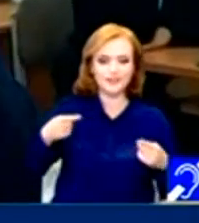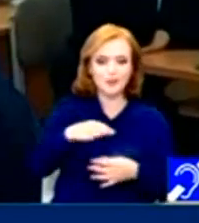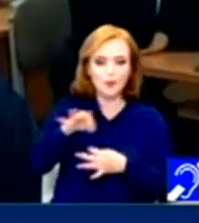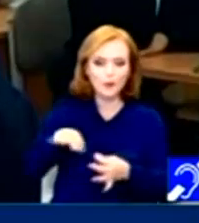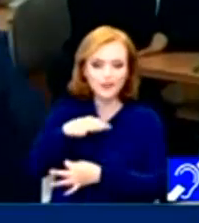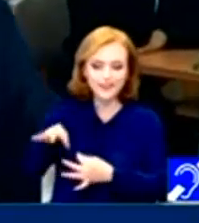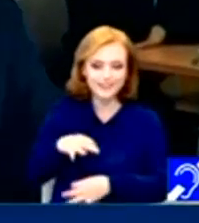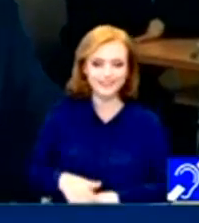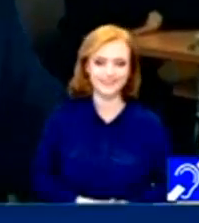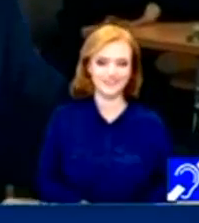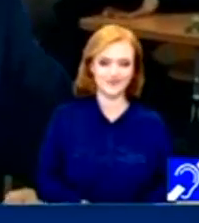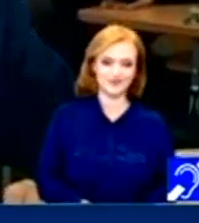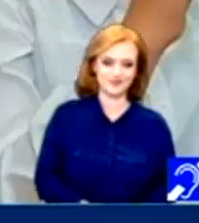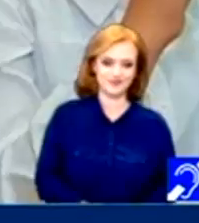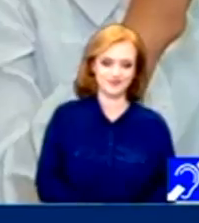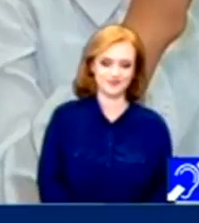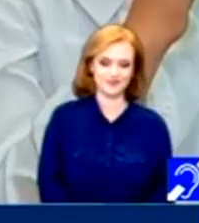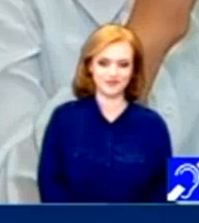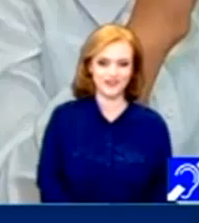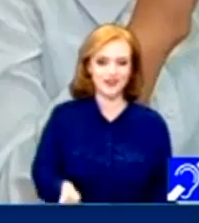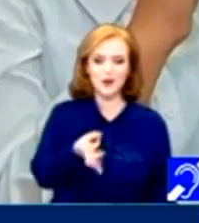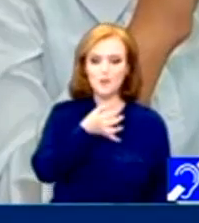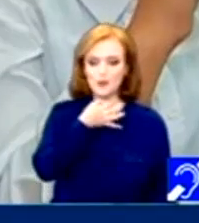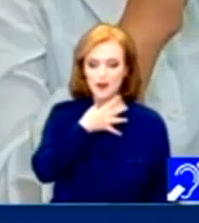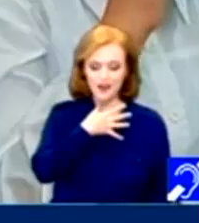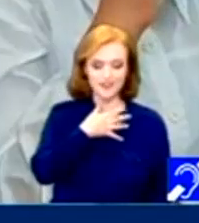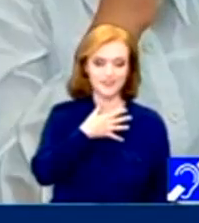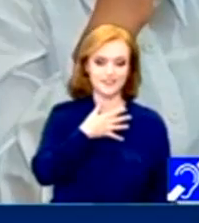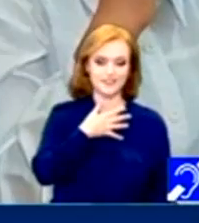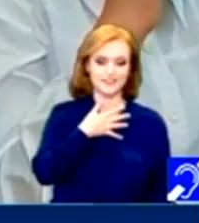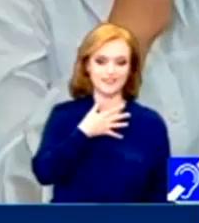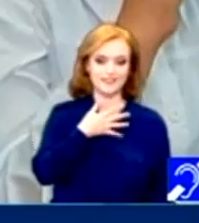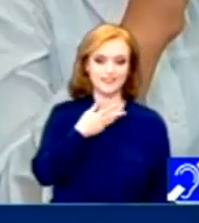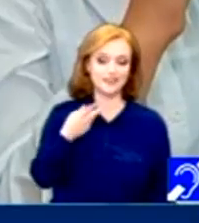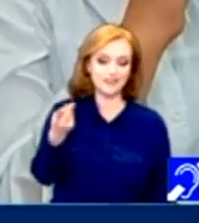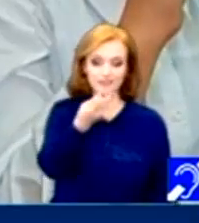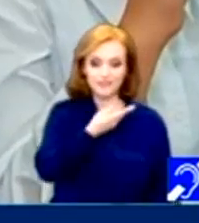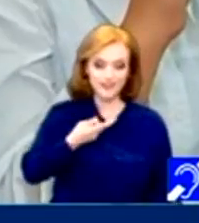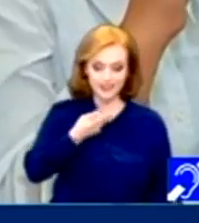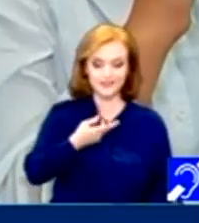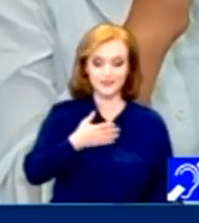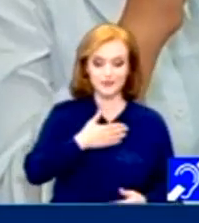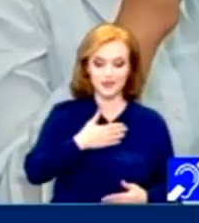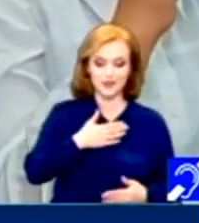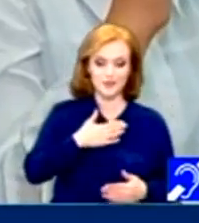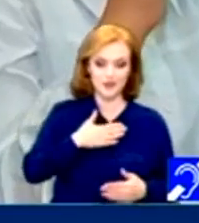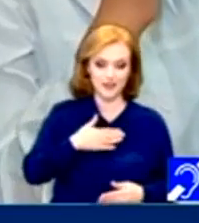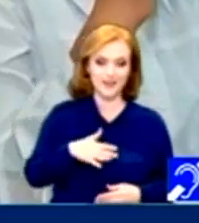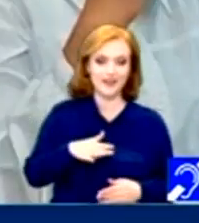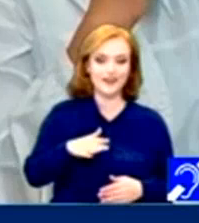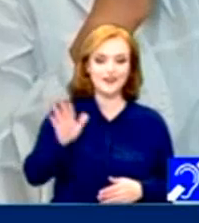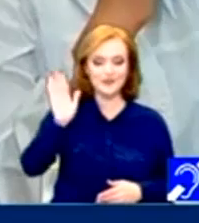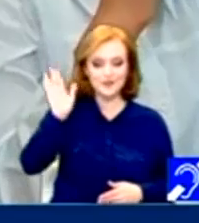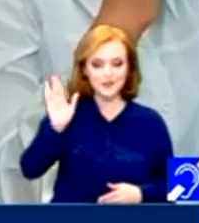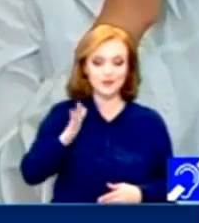proiecte, diferite teme. Îmi place când văd pe toți colegii, când mă salut cu profesoara noastră